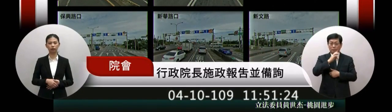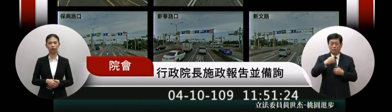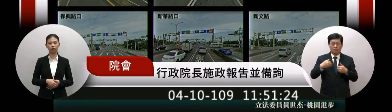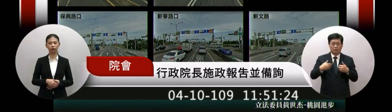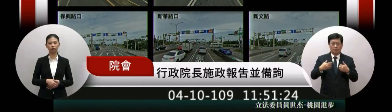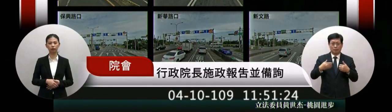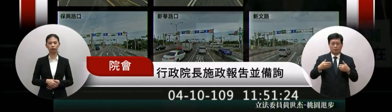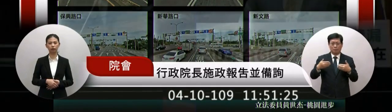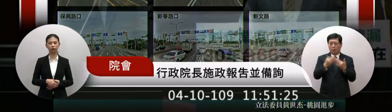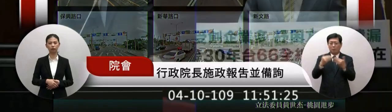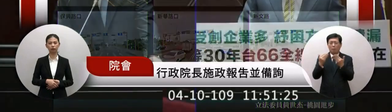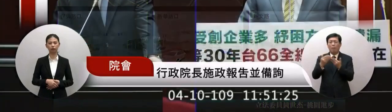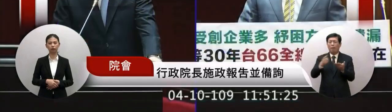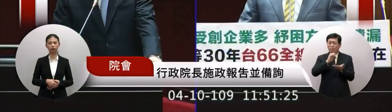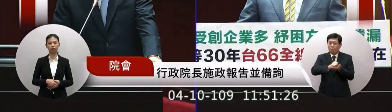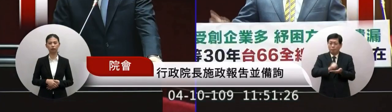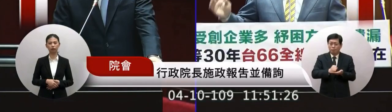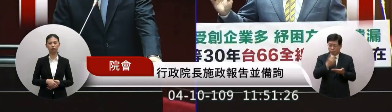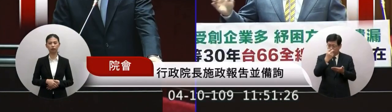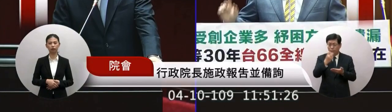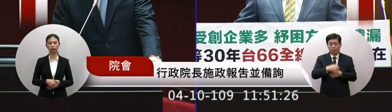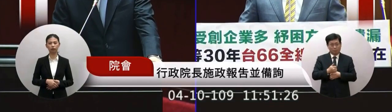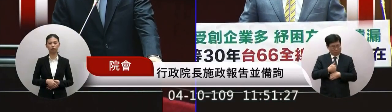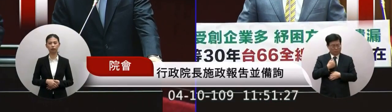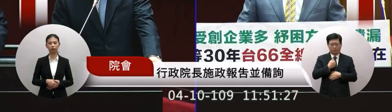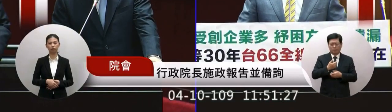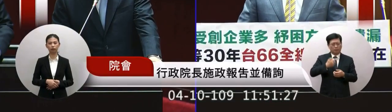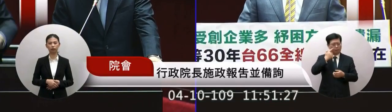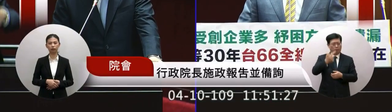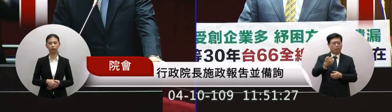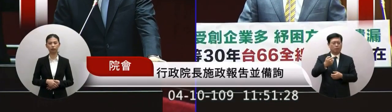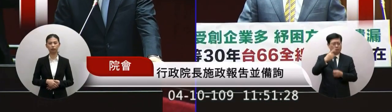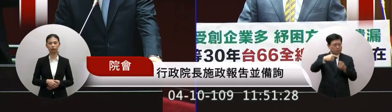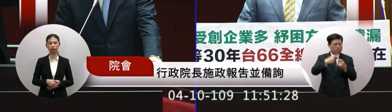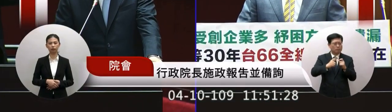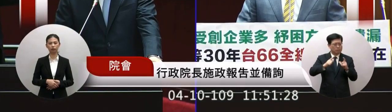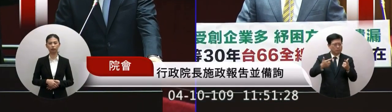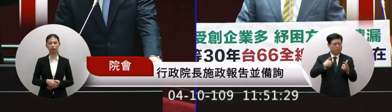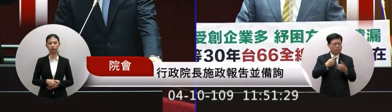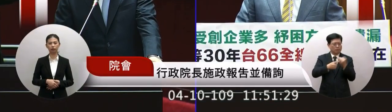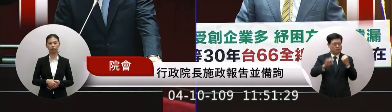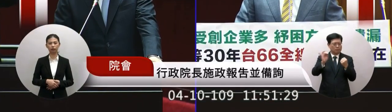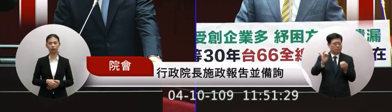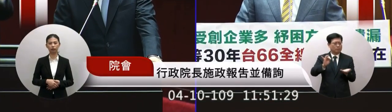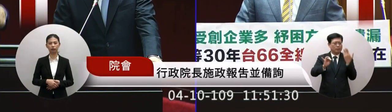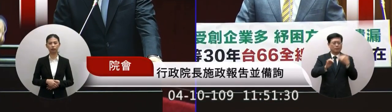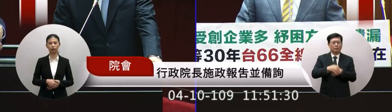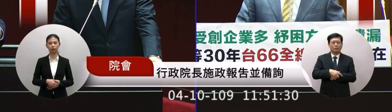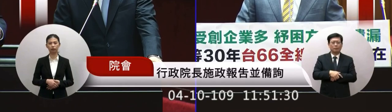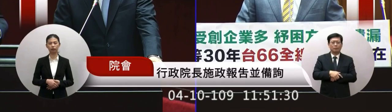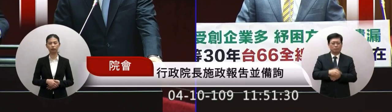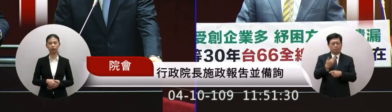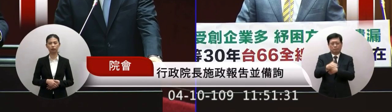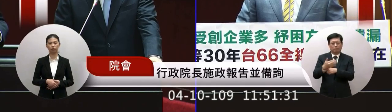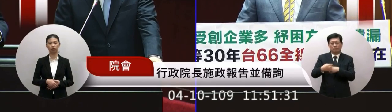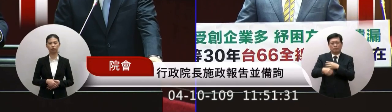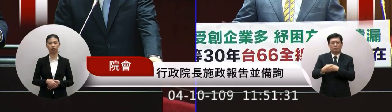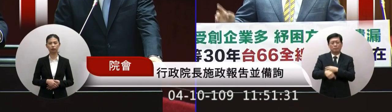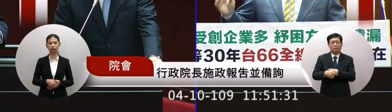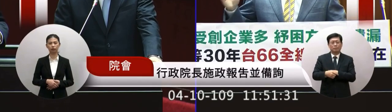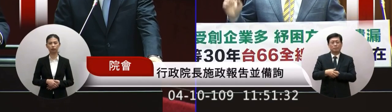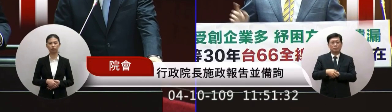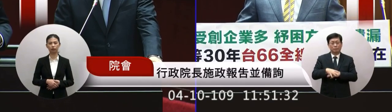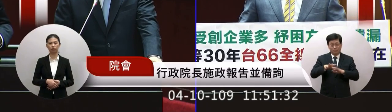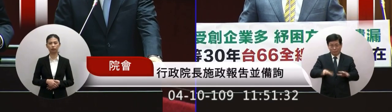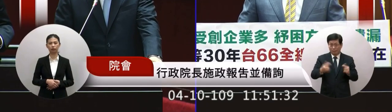的资料，不管 A1 也好 ，A2 也好，其实都相当的多，每年大概都有时候都超过100多件的死伤哈。所